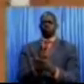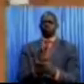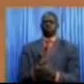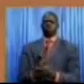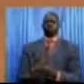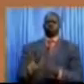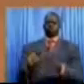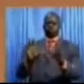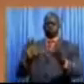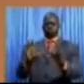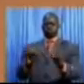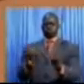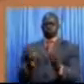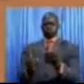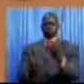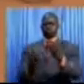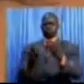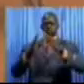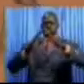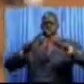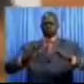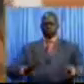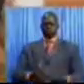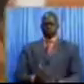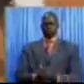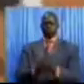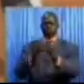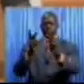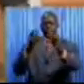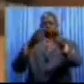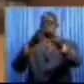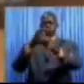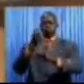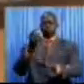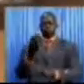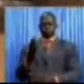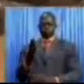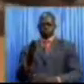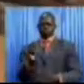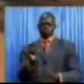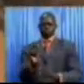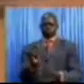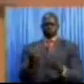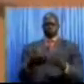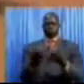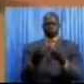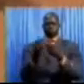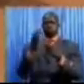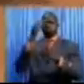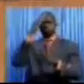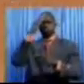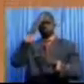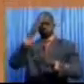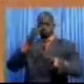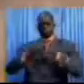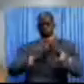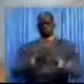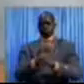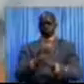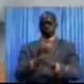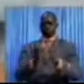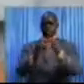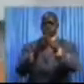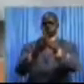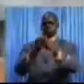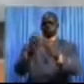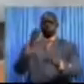Éteindre un feu domestique, assister une personne blessée semble être des gestes simples mais pas connus de tous. À l'image de cette fille,